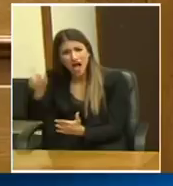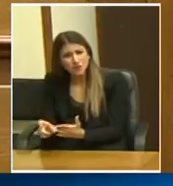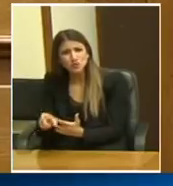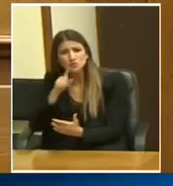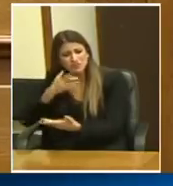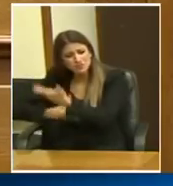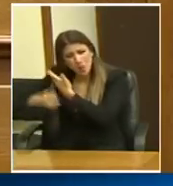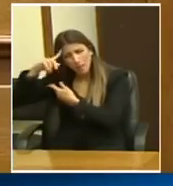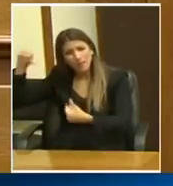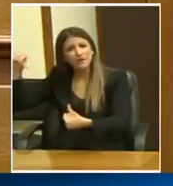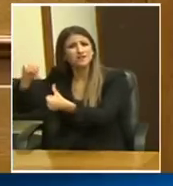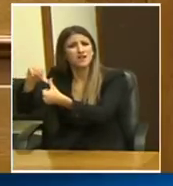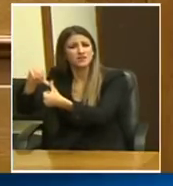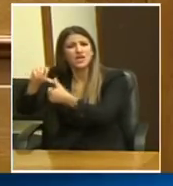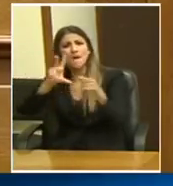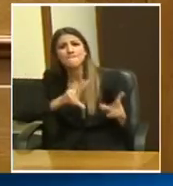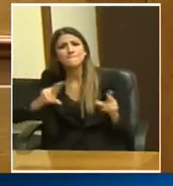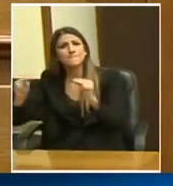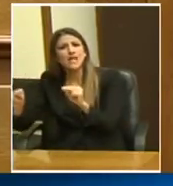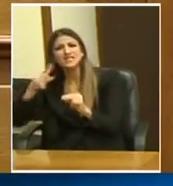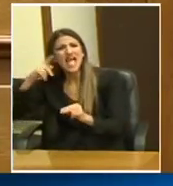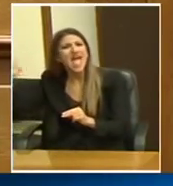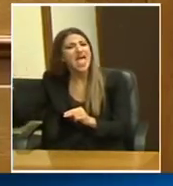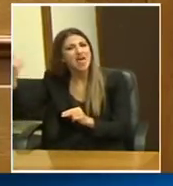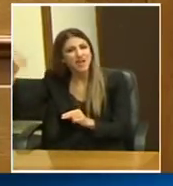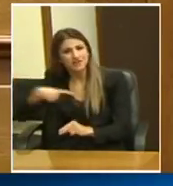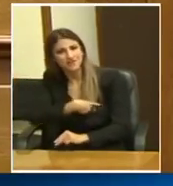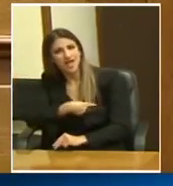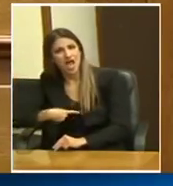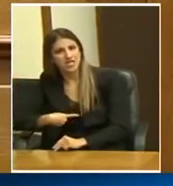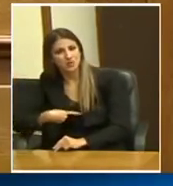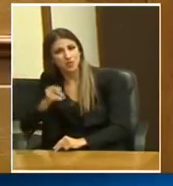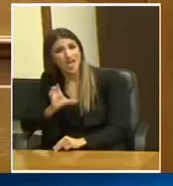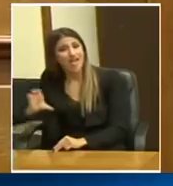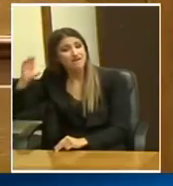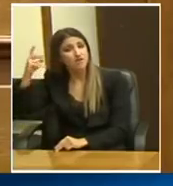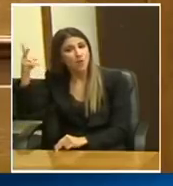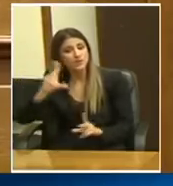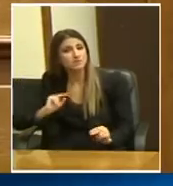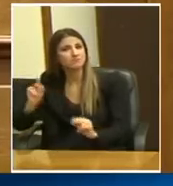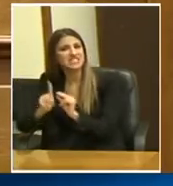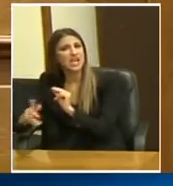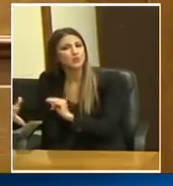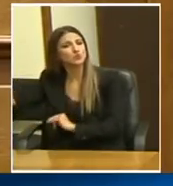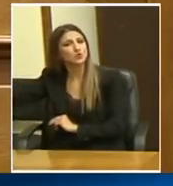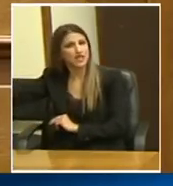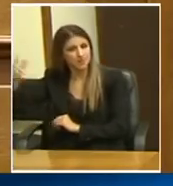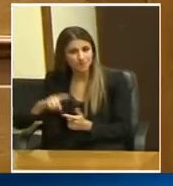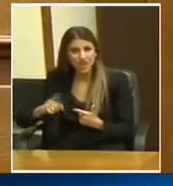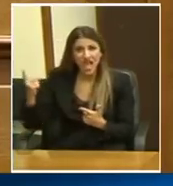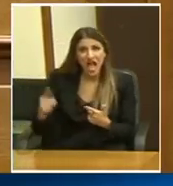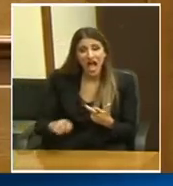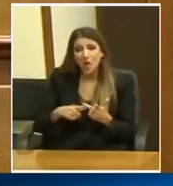τον υπερεθνικιστή ηγέτη της Ουγγαρίας, νούμερο ένα αντίπαλο της Ανοιχτής Ευρώπης. Και το περιοδικό Foreign Policy να κάνει λόγο για